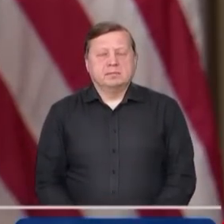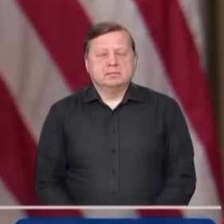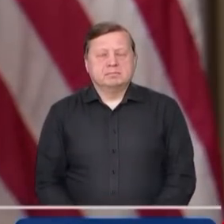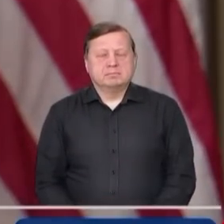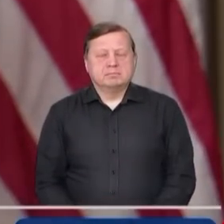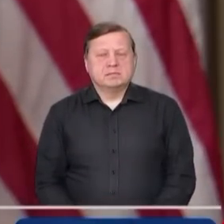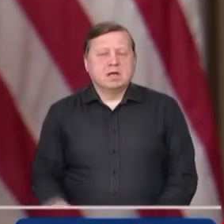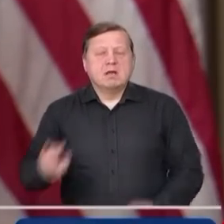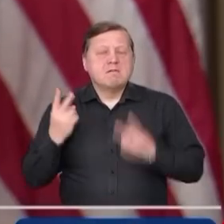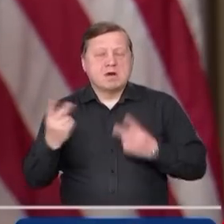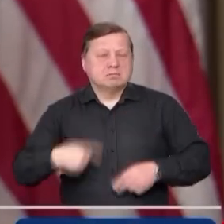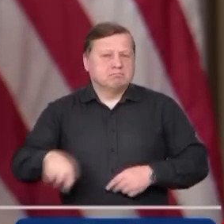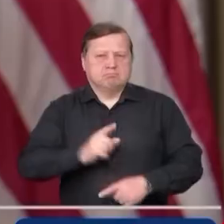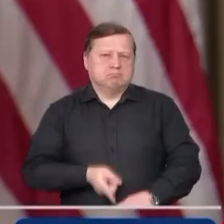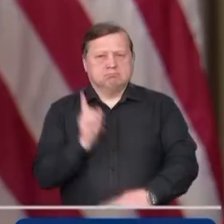zdecydowania